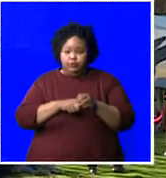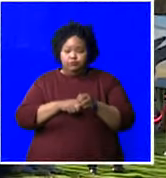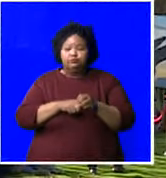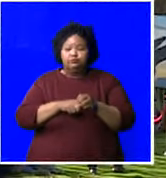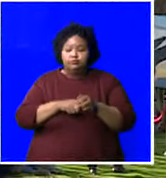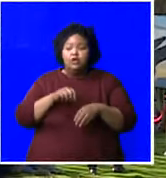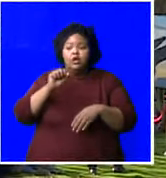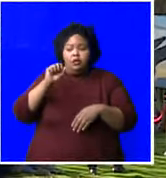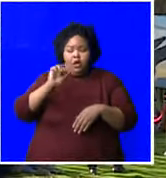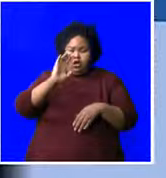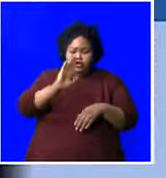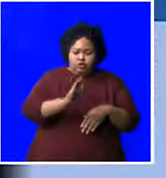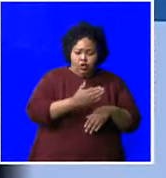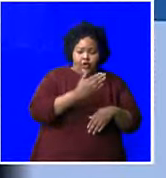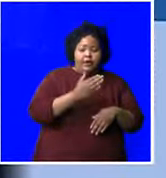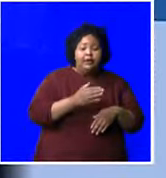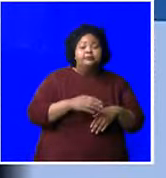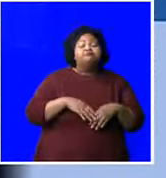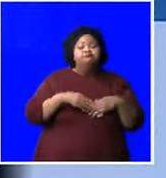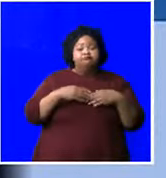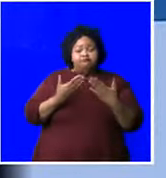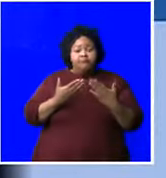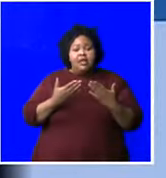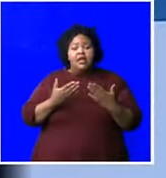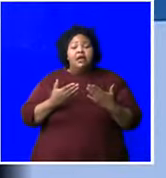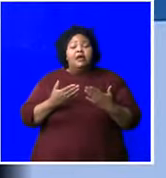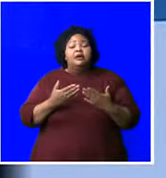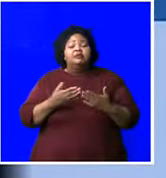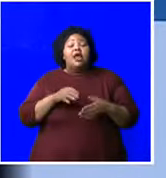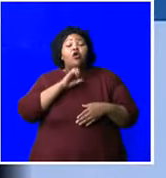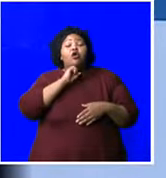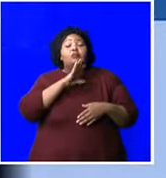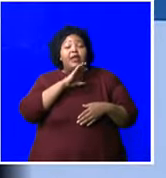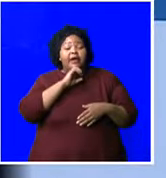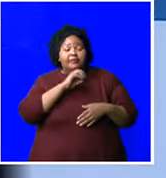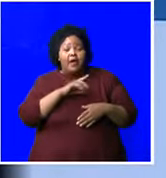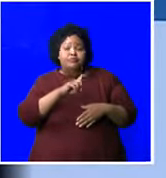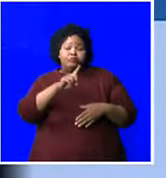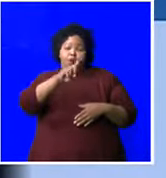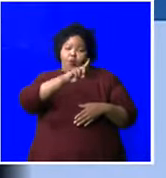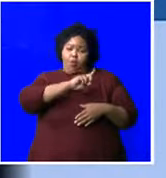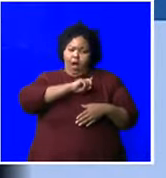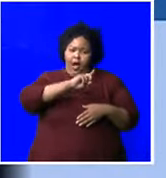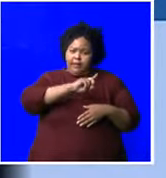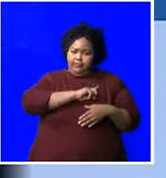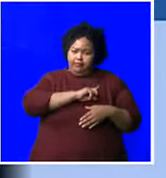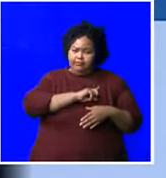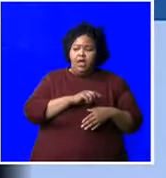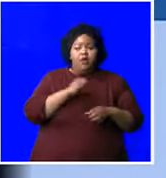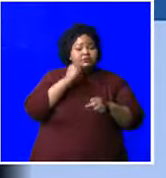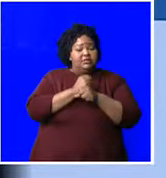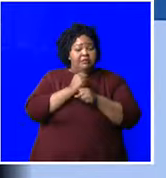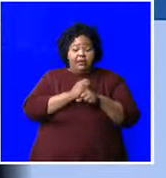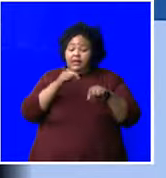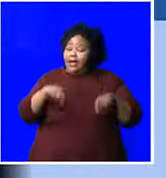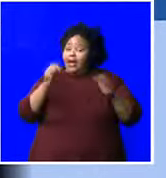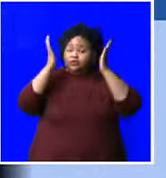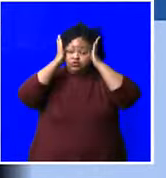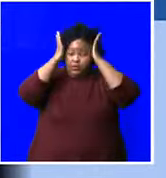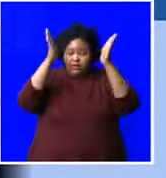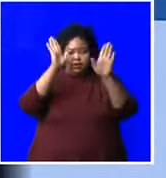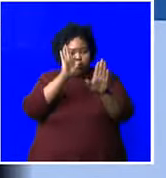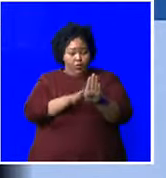kude umsebenzi. Lesicela ukuthi onke maswadi uma ngabeka la